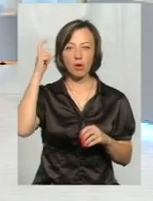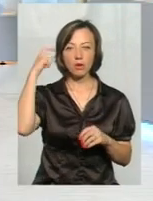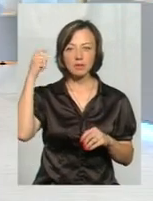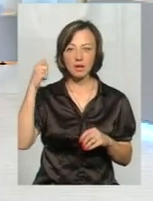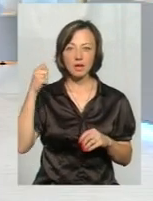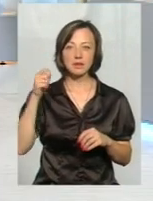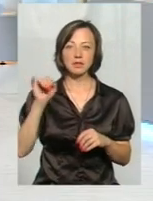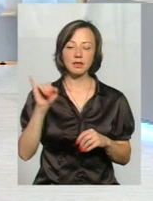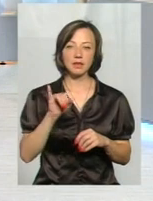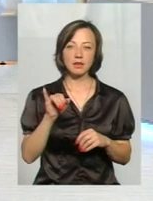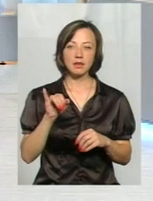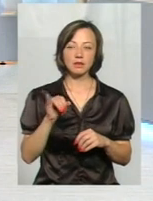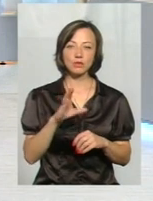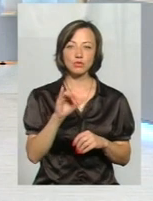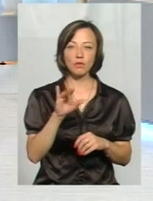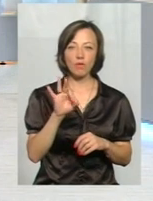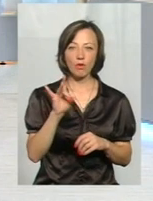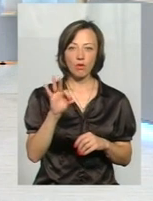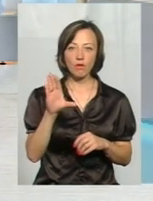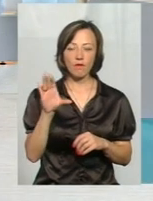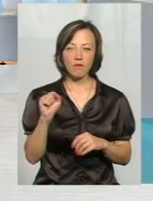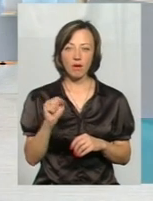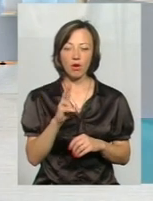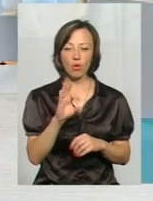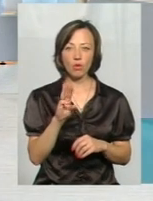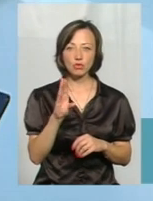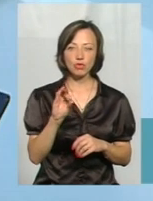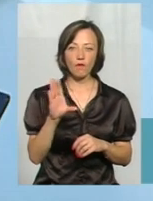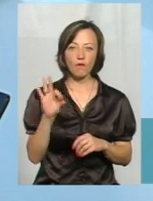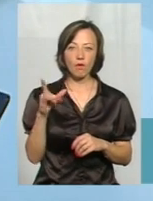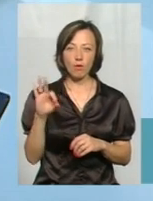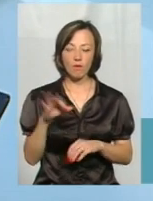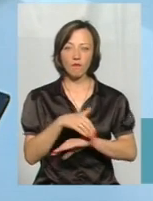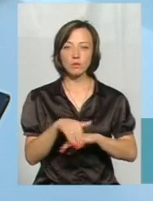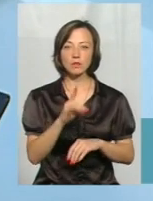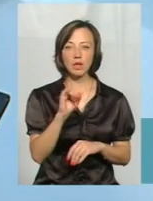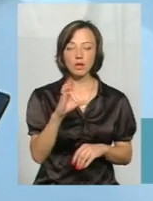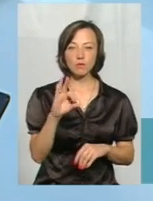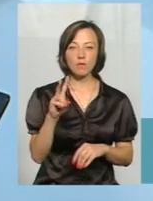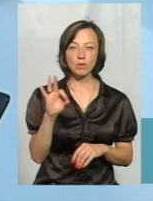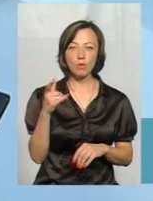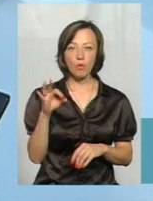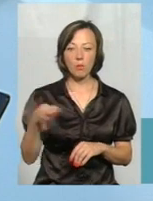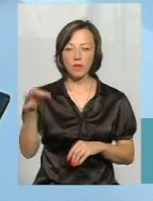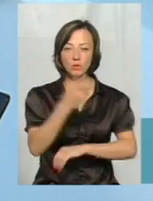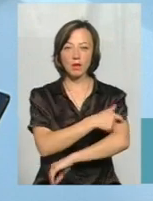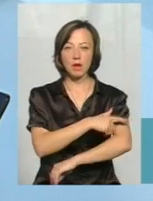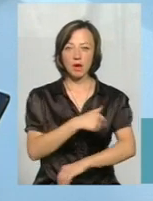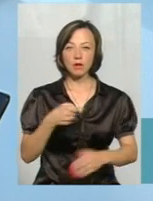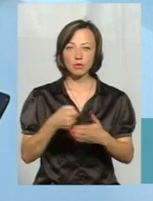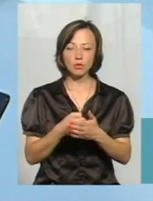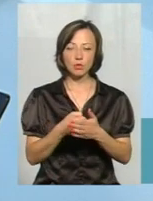вулиця Суворова, Кошового. От, прочистили вулицю Красовську, яка йде від обласної лікарні, виходить